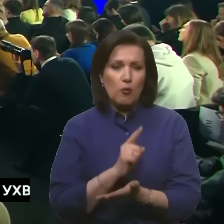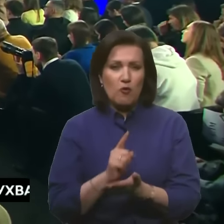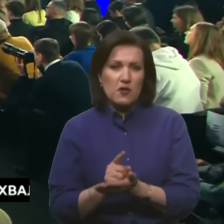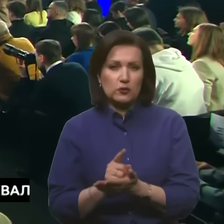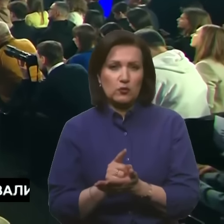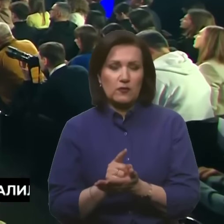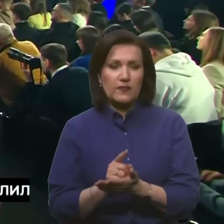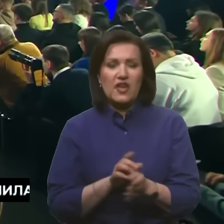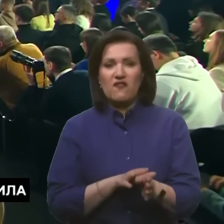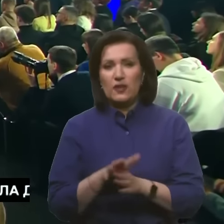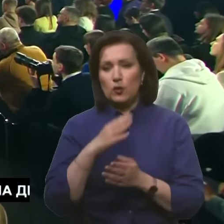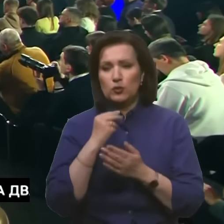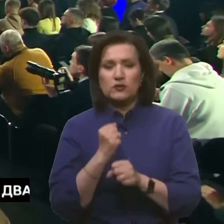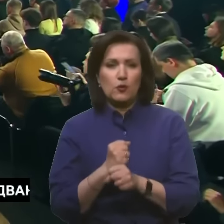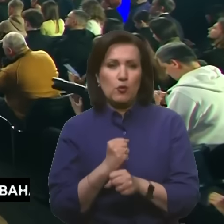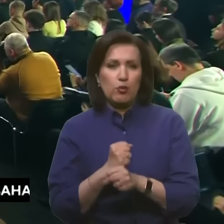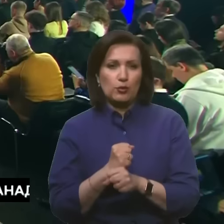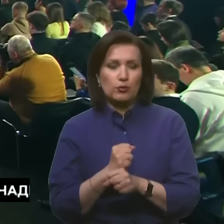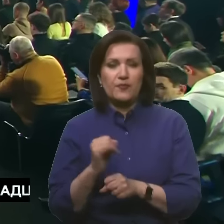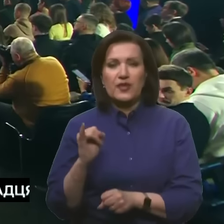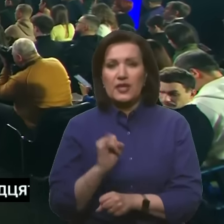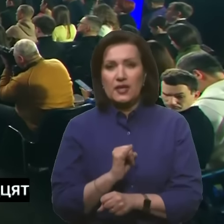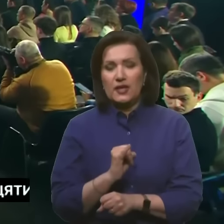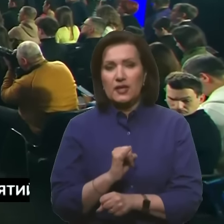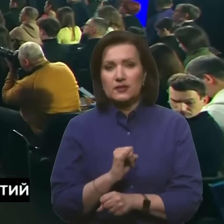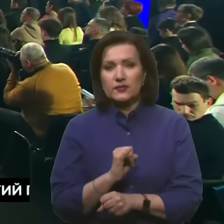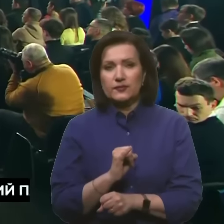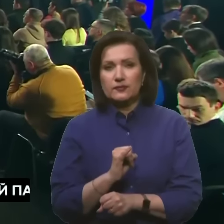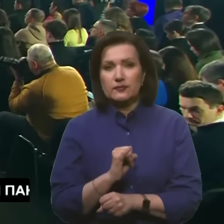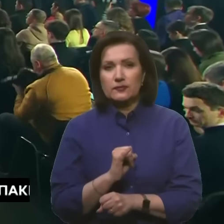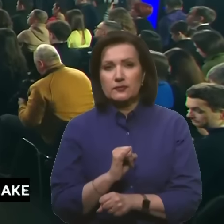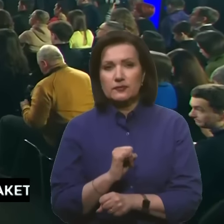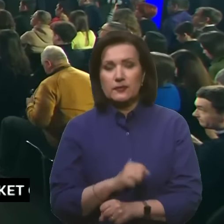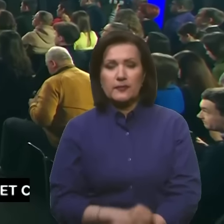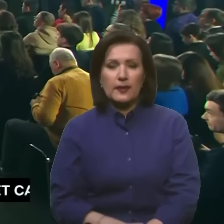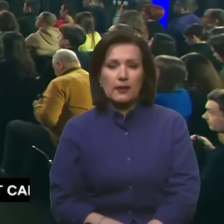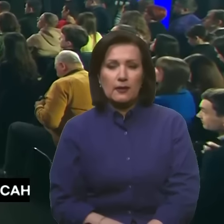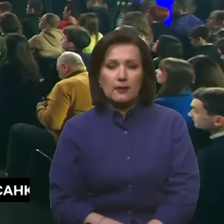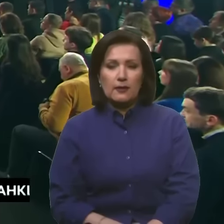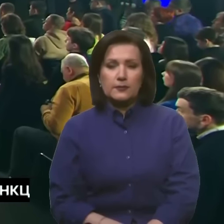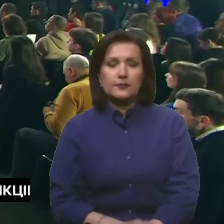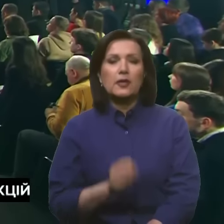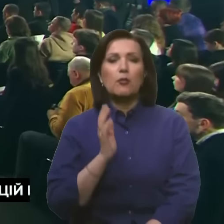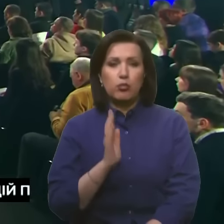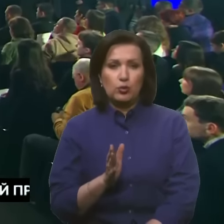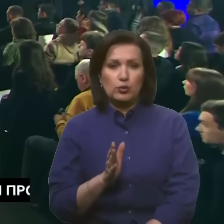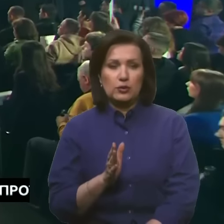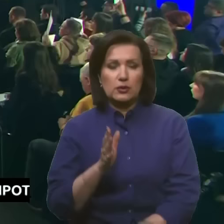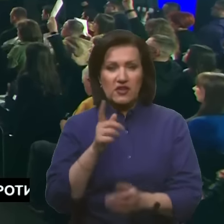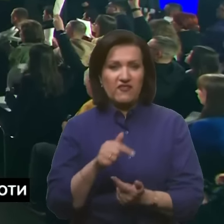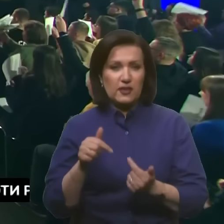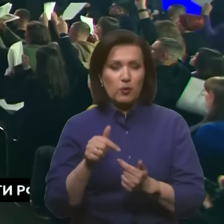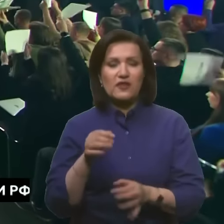обов'язково виконує свою роботу і, да, і будуть